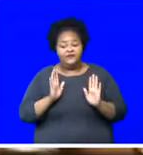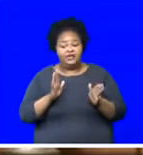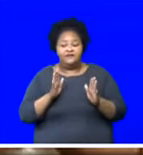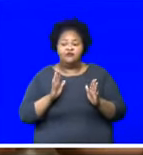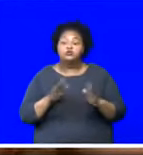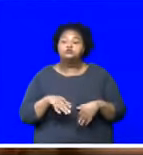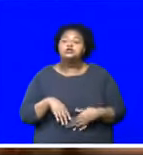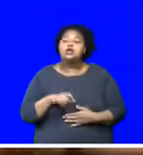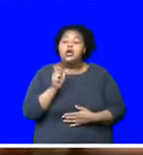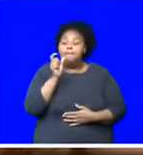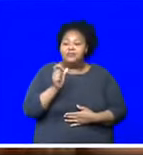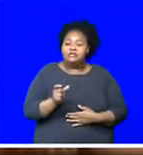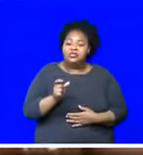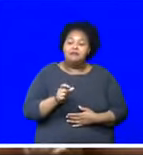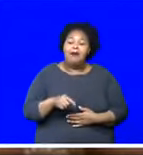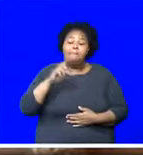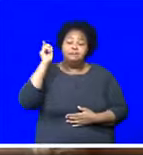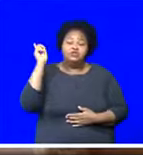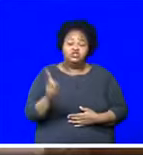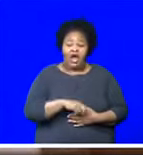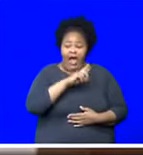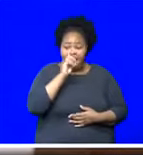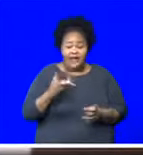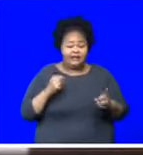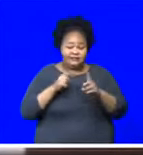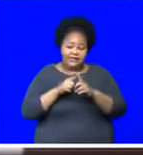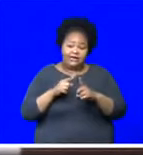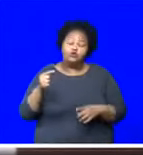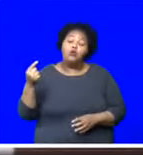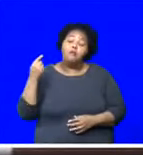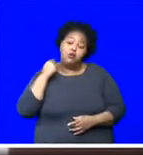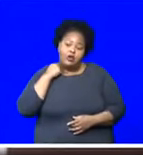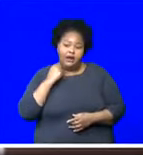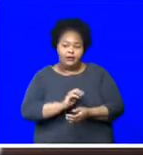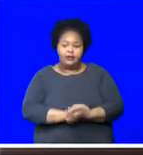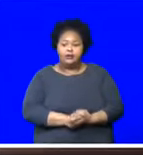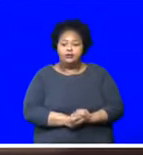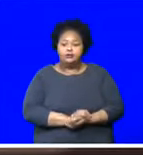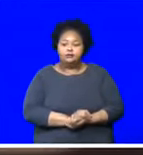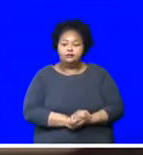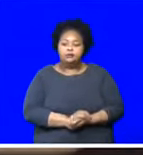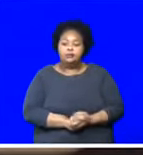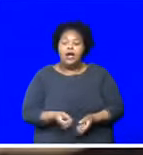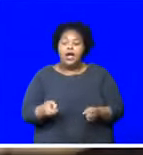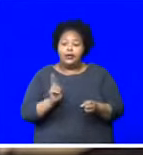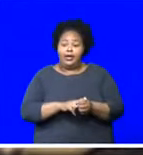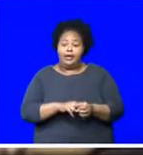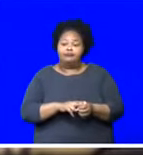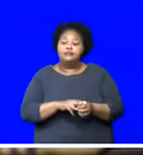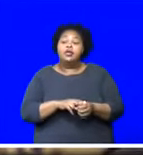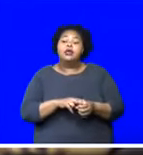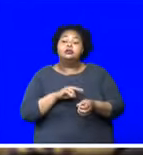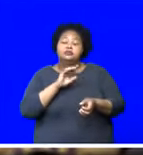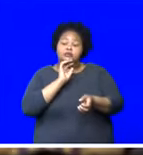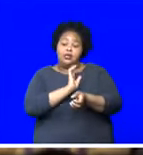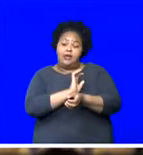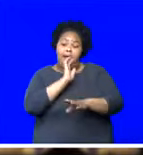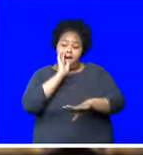yekumlimata. Ijube ukuthi sigwebo sabo kule Tindzaba yekulimata